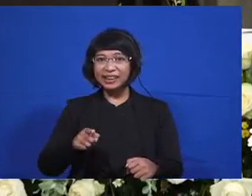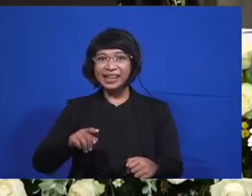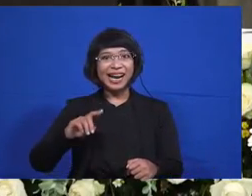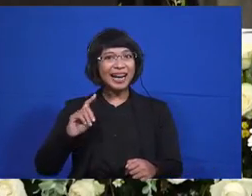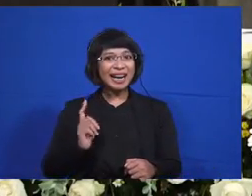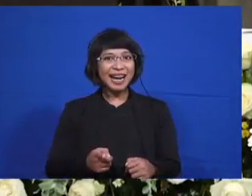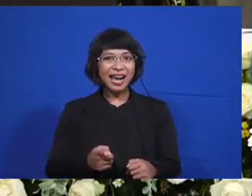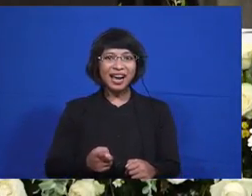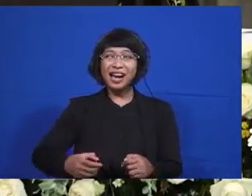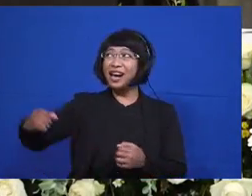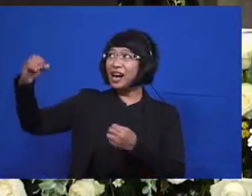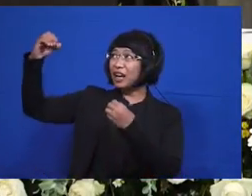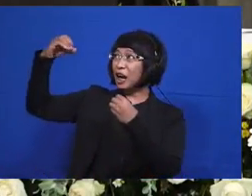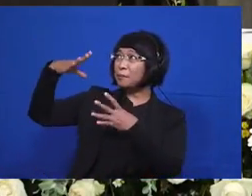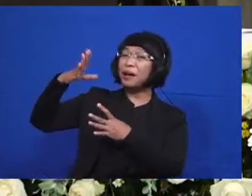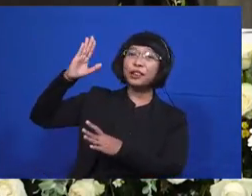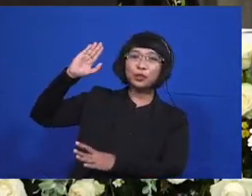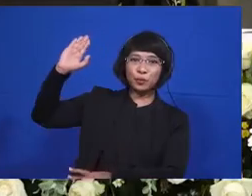Tuhan.